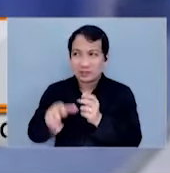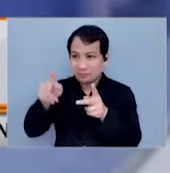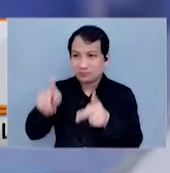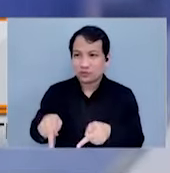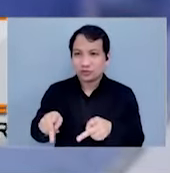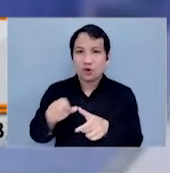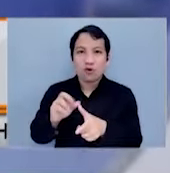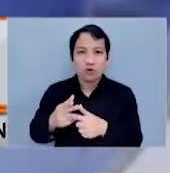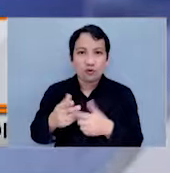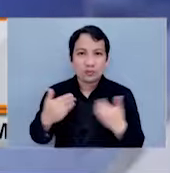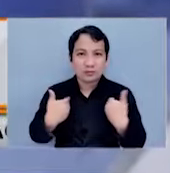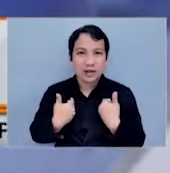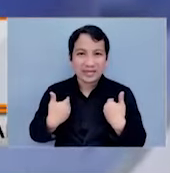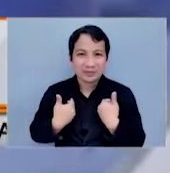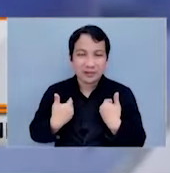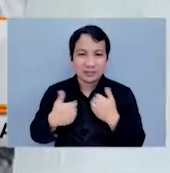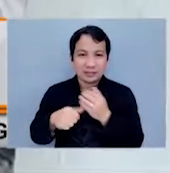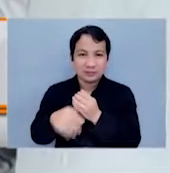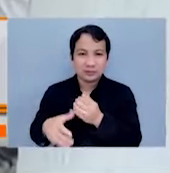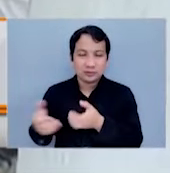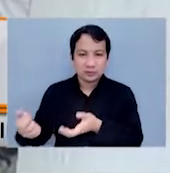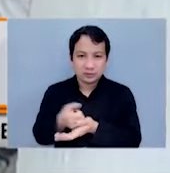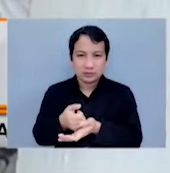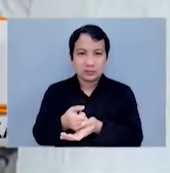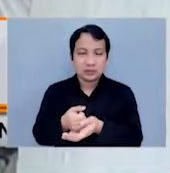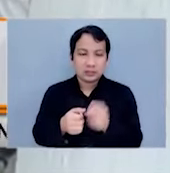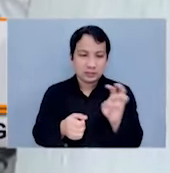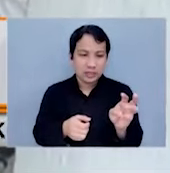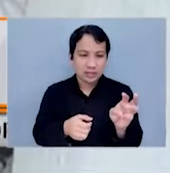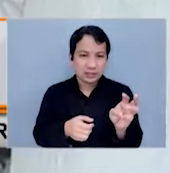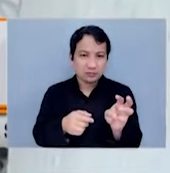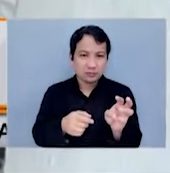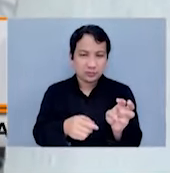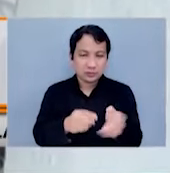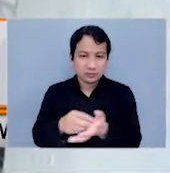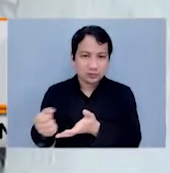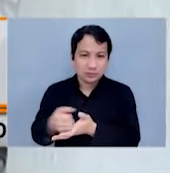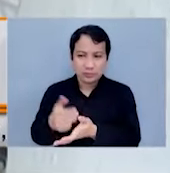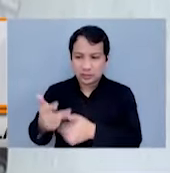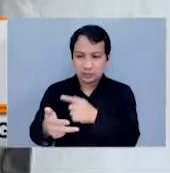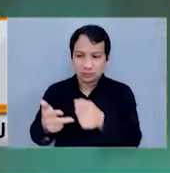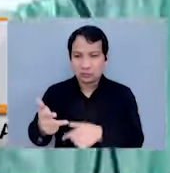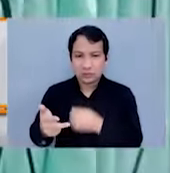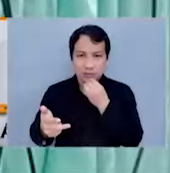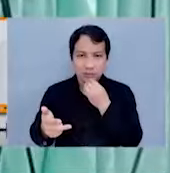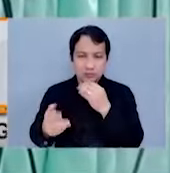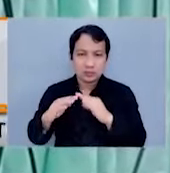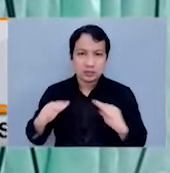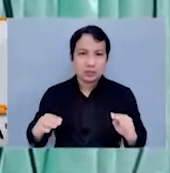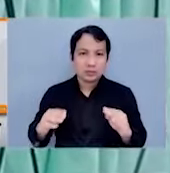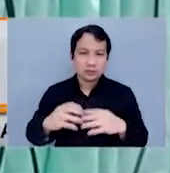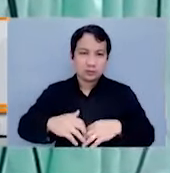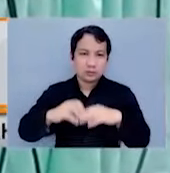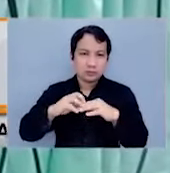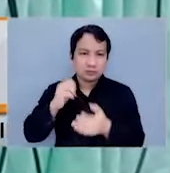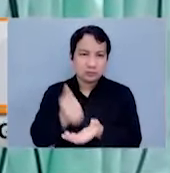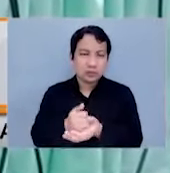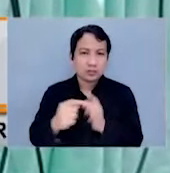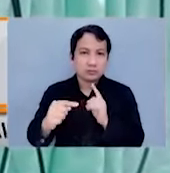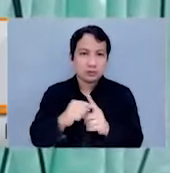sample sa anim na water stations tatlong kainan at isang bahay sa lungsod ang mga establisimento nagpositibo sa